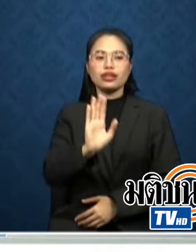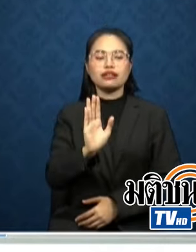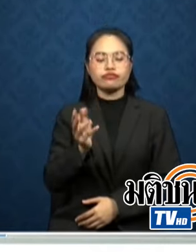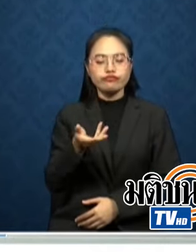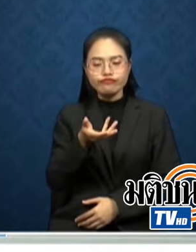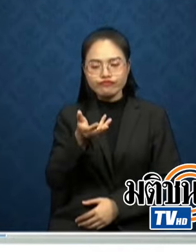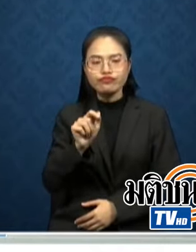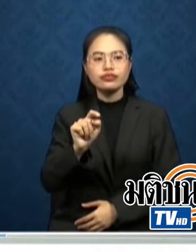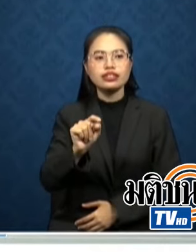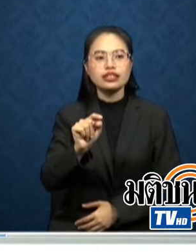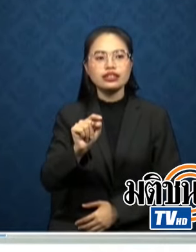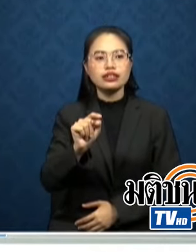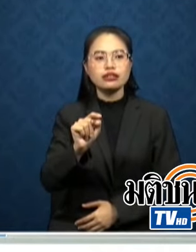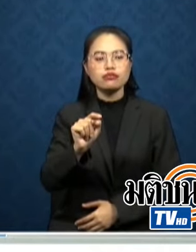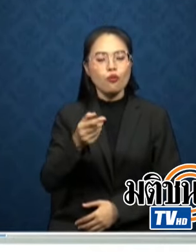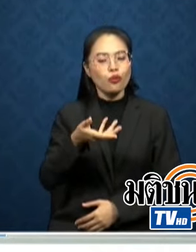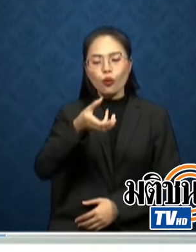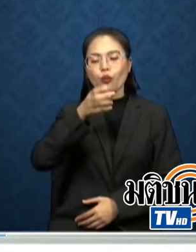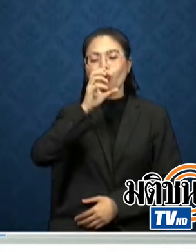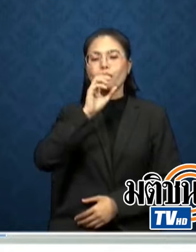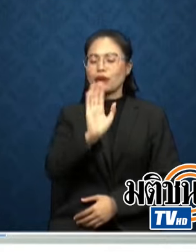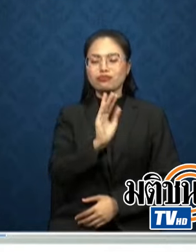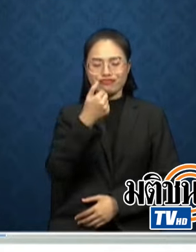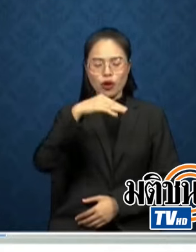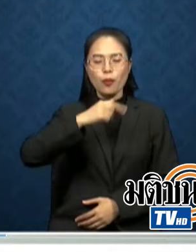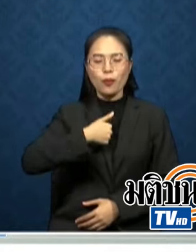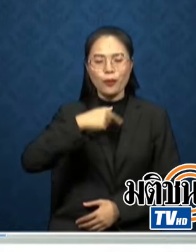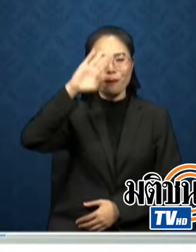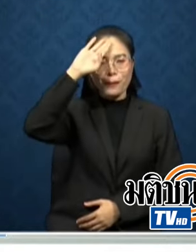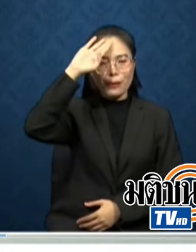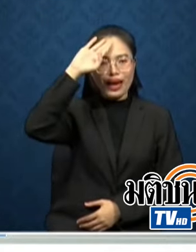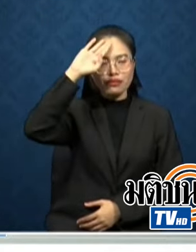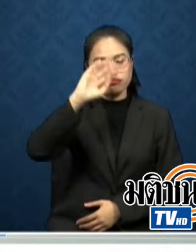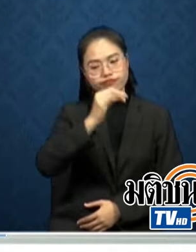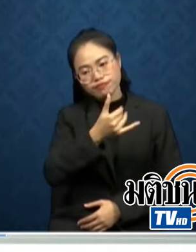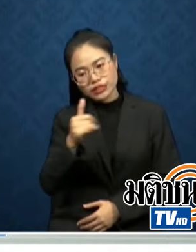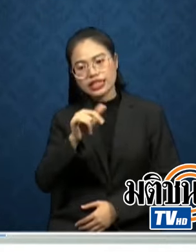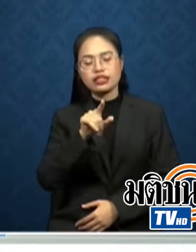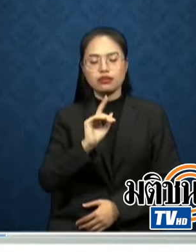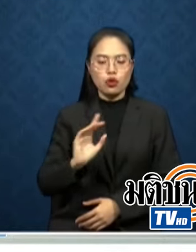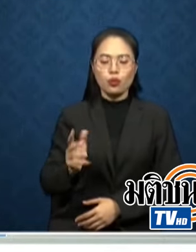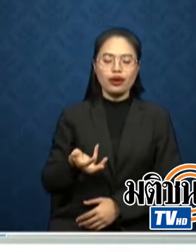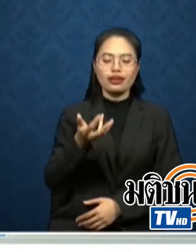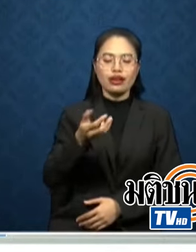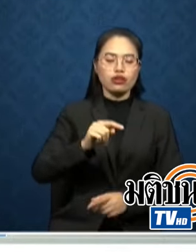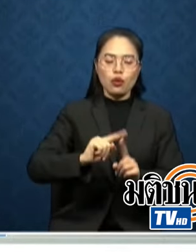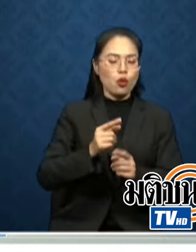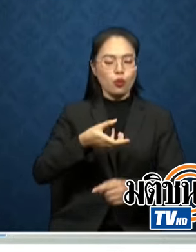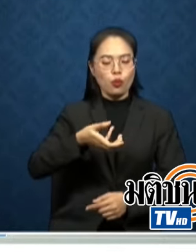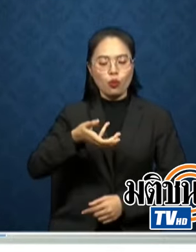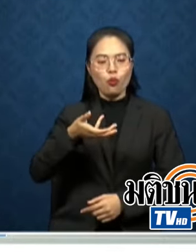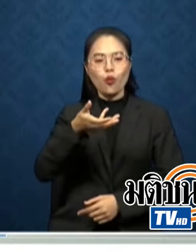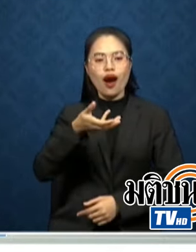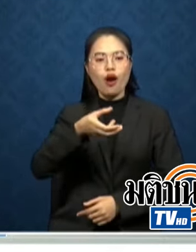านแต่วันนั้นรับรอได้ว่าไม่ทานเพราะว่าไม่สบายนะครับอาจจะมีการสับสนเรื่องการตั้งแก้วแต่ผมไม่ได้ทานเลยนะครับ